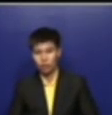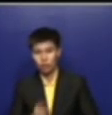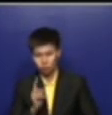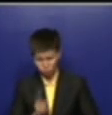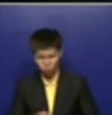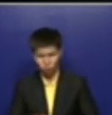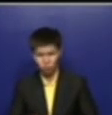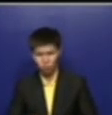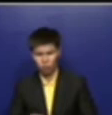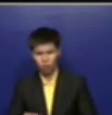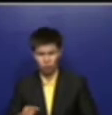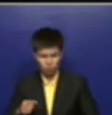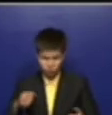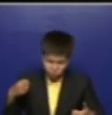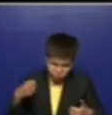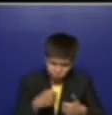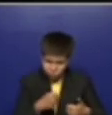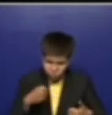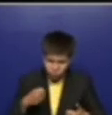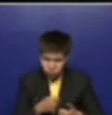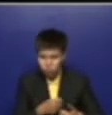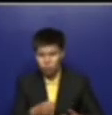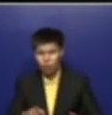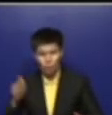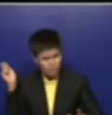จะปราบปรามหรือสลายผู้ชุมนุม